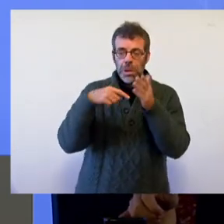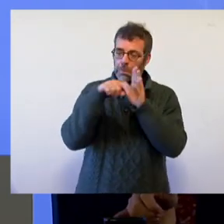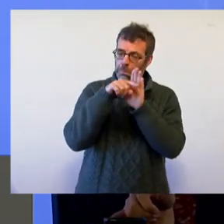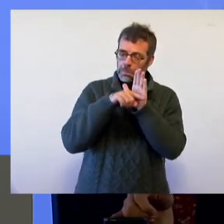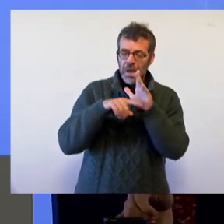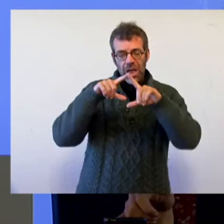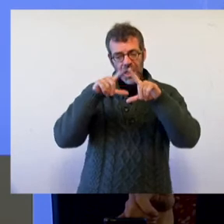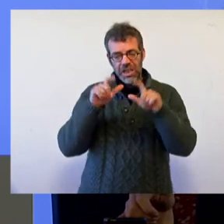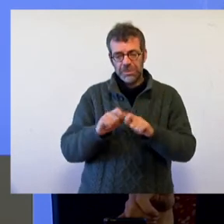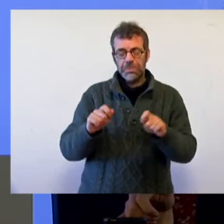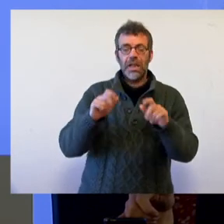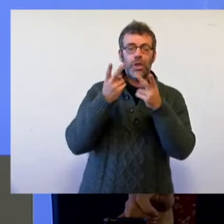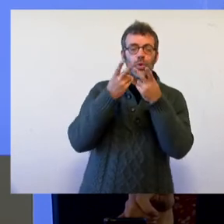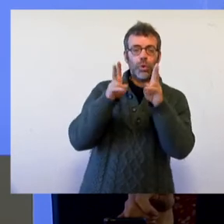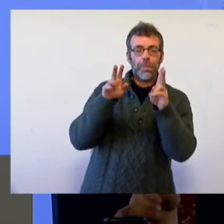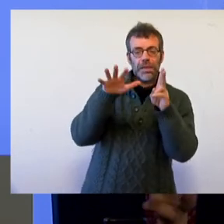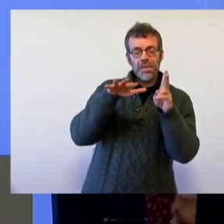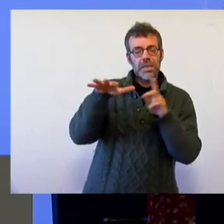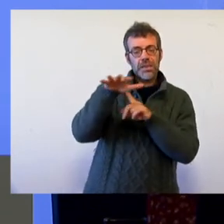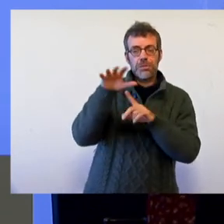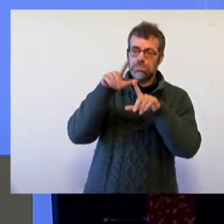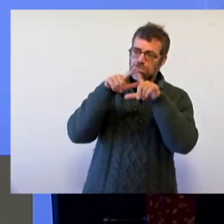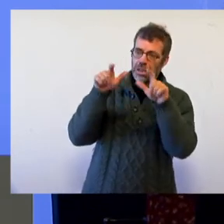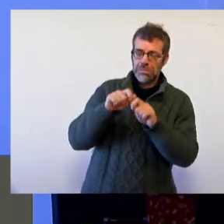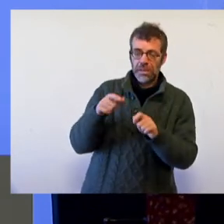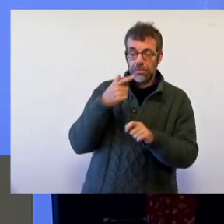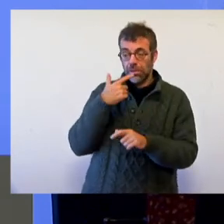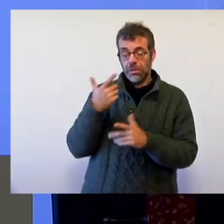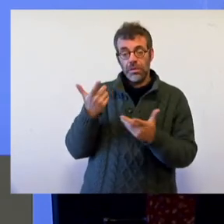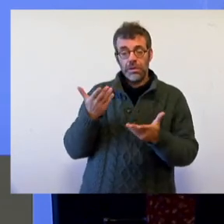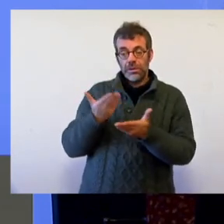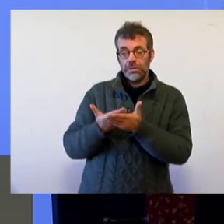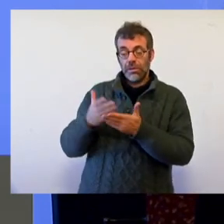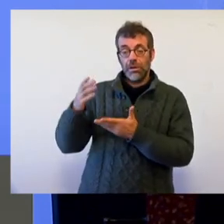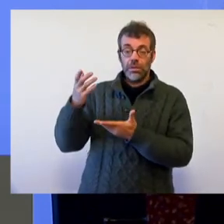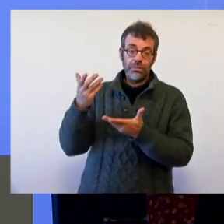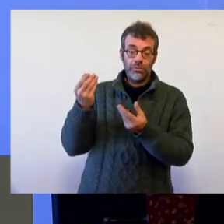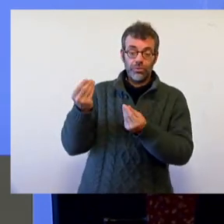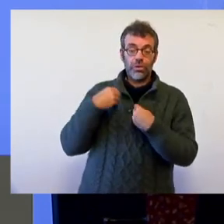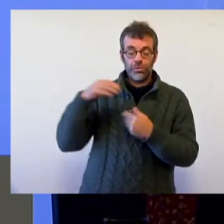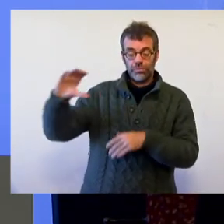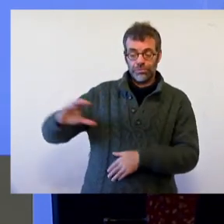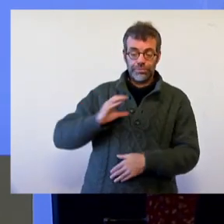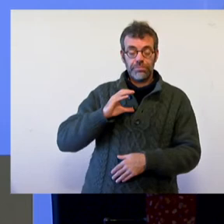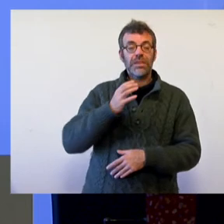d'urbanisme, eh bien, on est bonifié. Et pour la ville de Montpellier, c'est une recette supplémentaire de 500 000 euros.